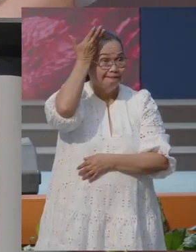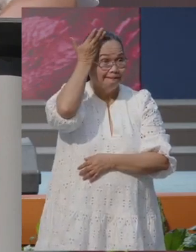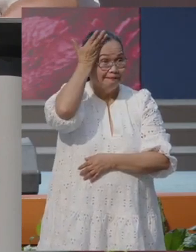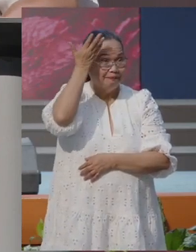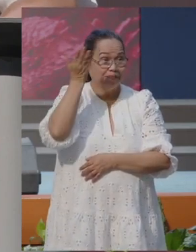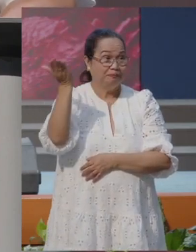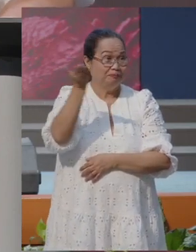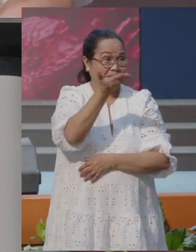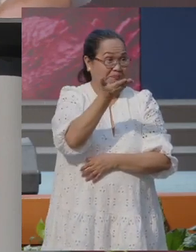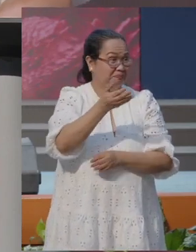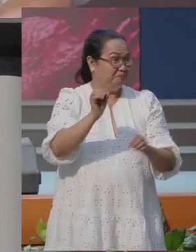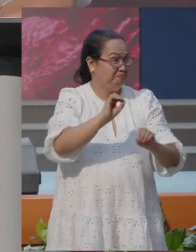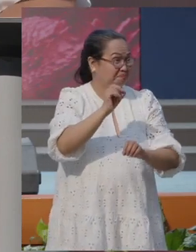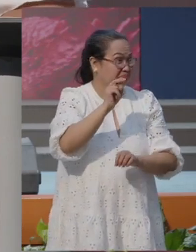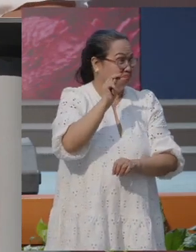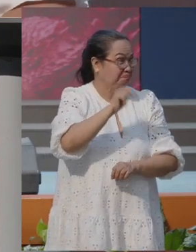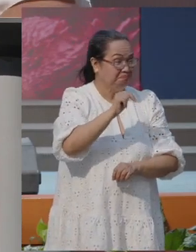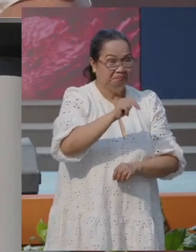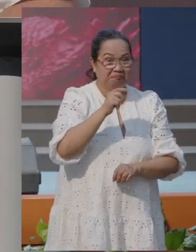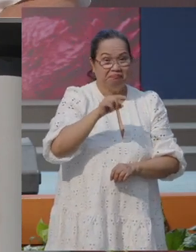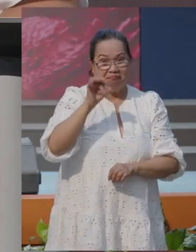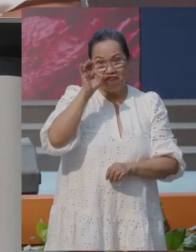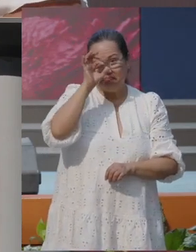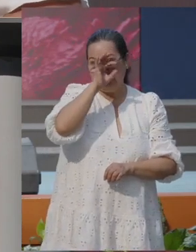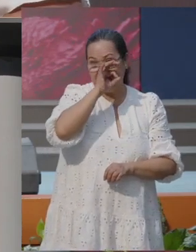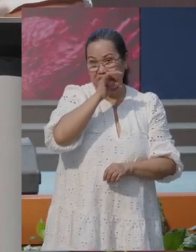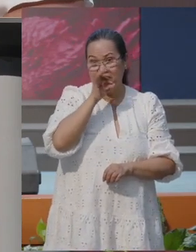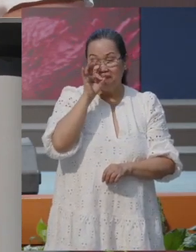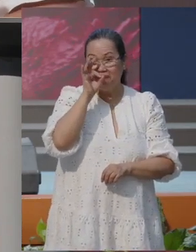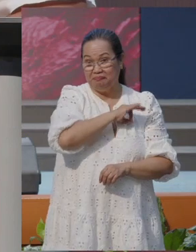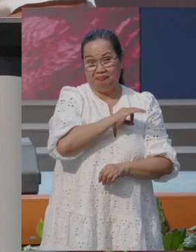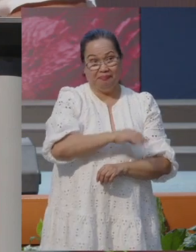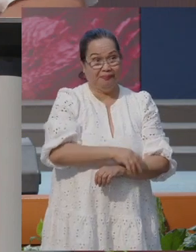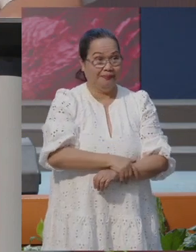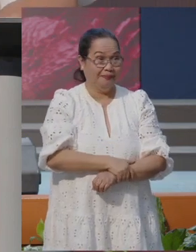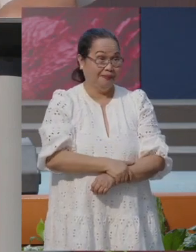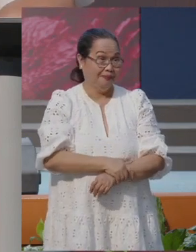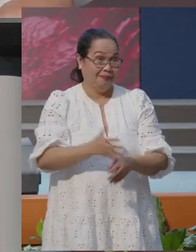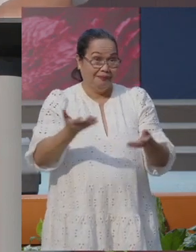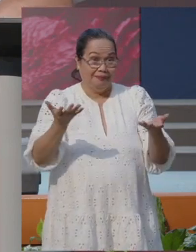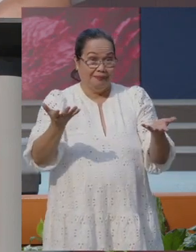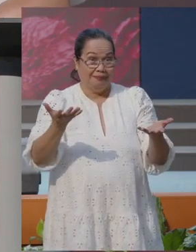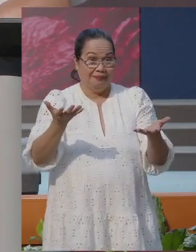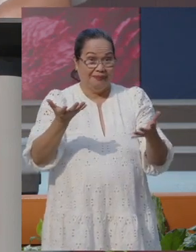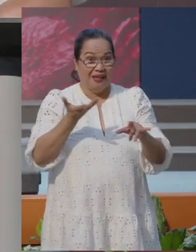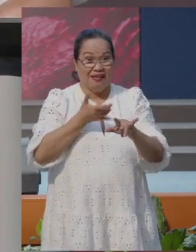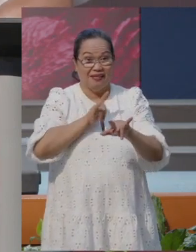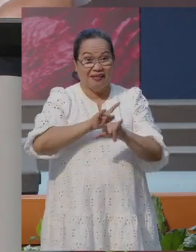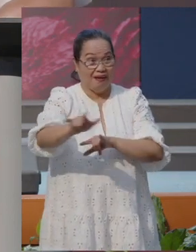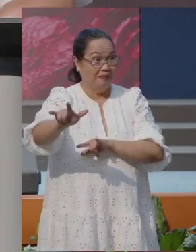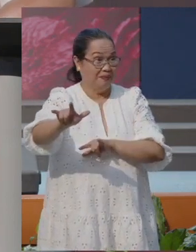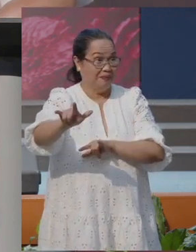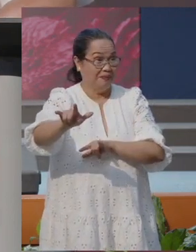sila talagang pangangailangan pero silang may mga fake na kung ano-ano. May mga scam.